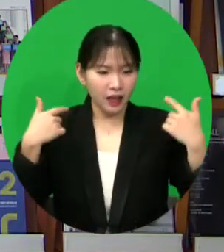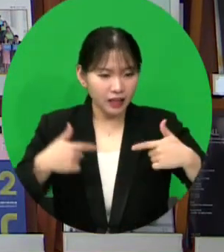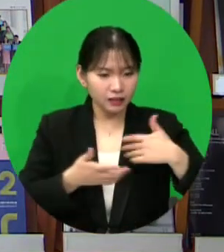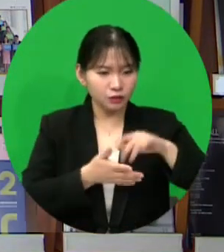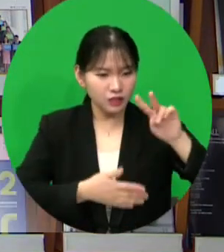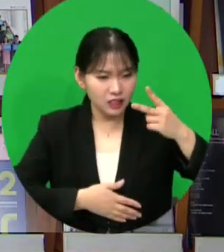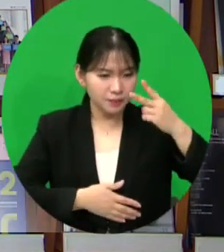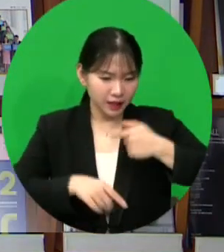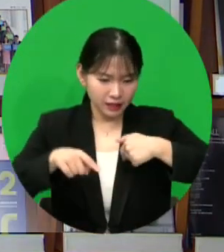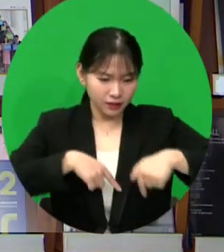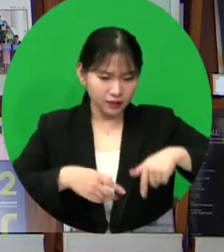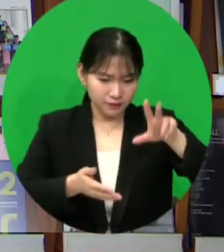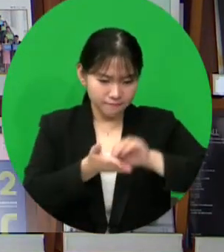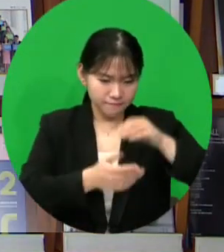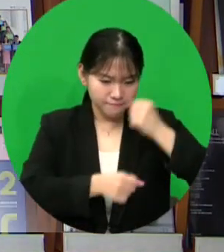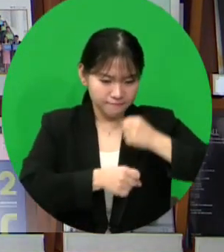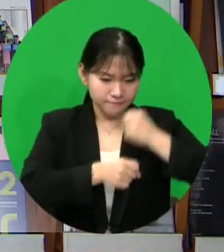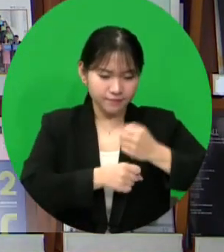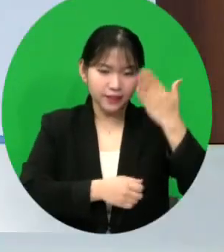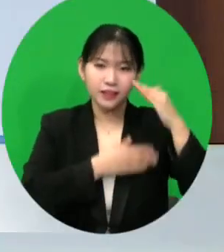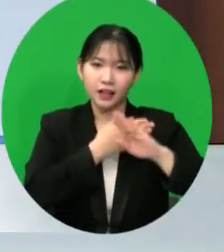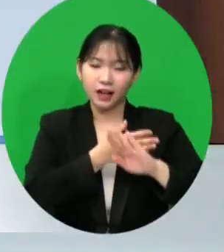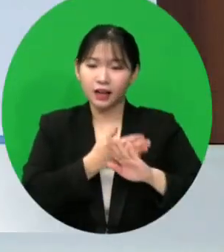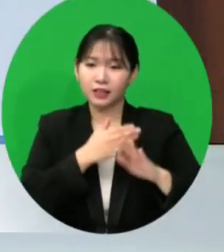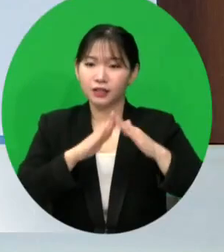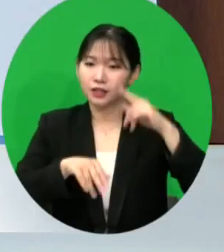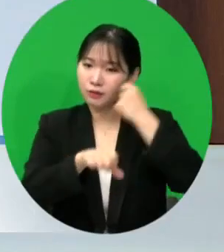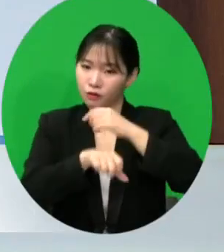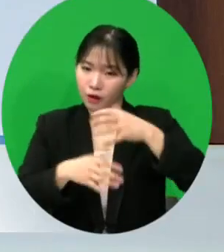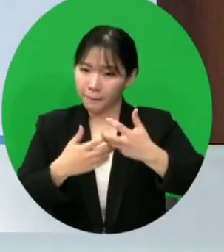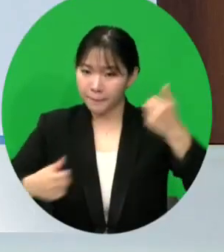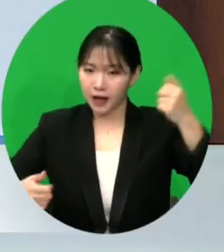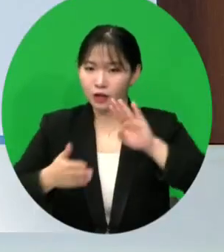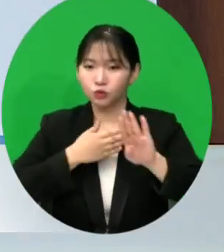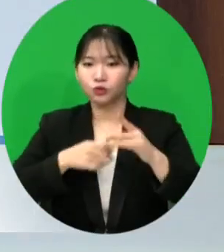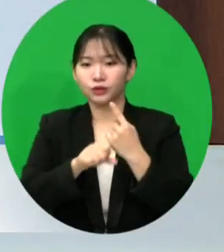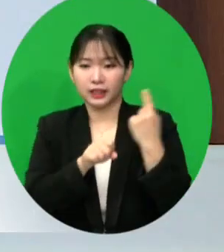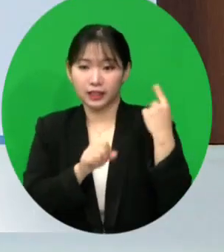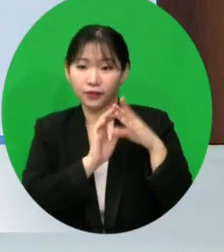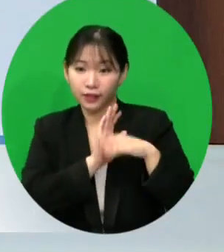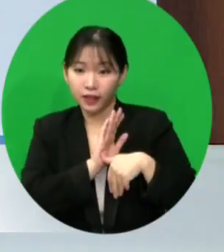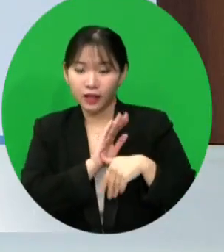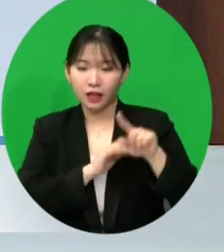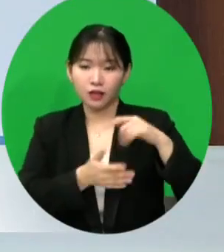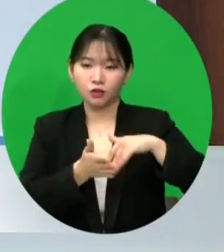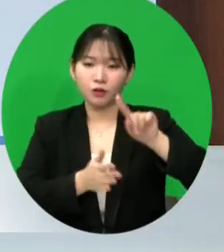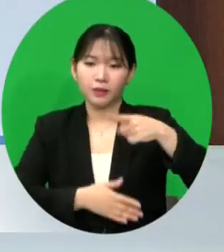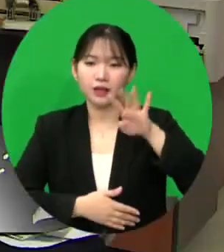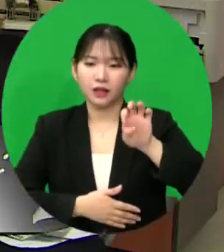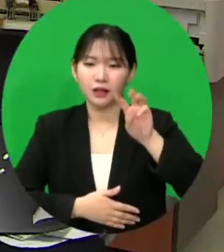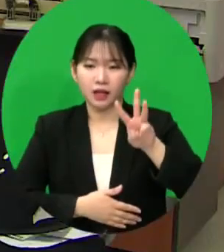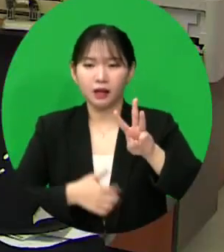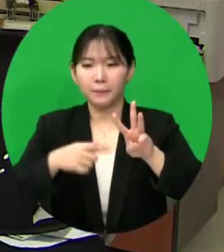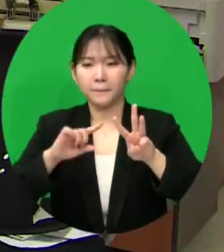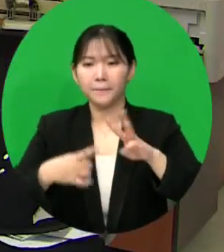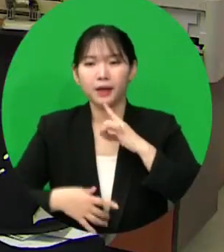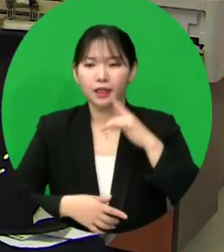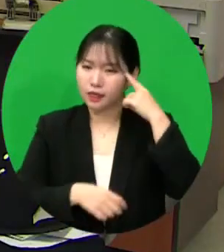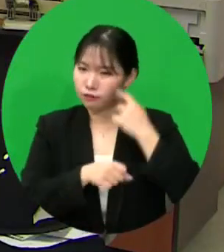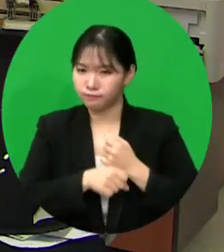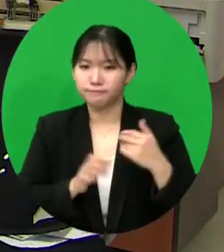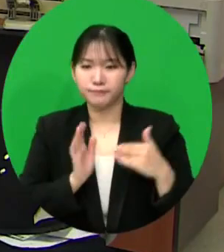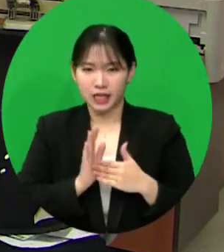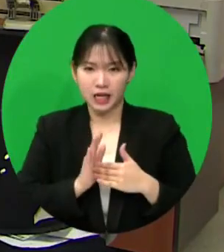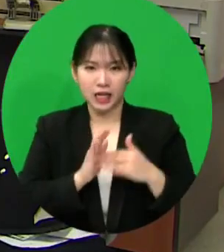200건의 정책과제를 발굴했던 과거와 달리 전남연구원 분리 이후인 지난해에는 143건에 그쳤습니다.